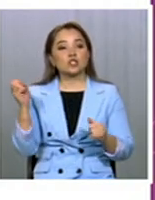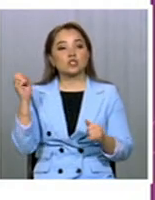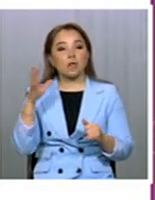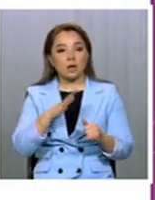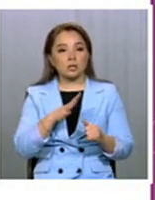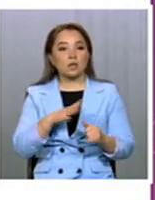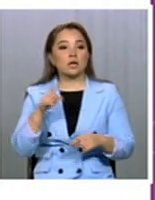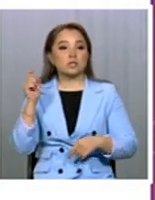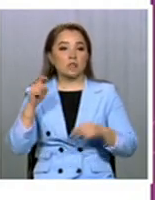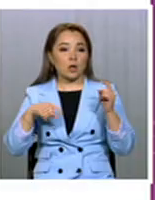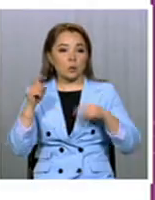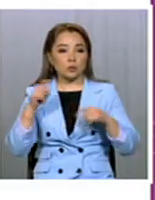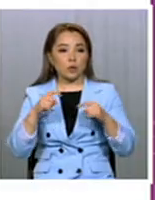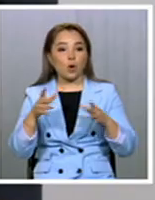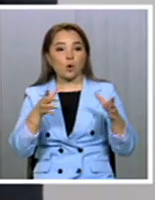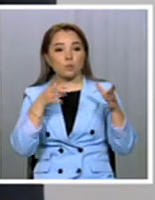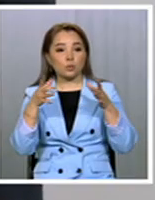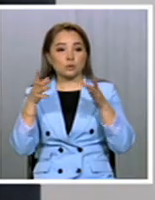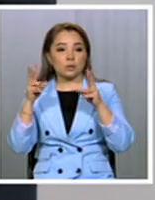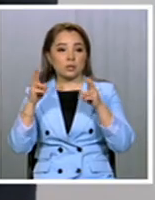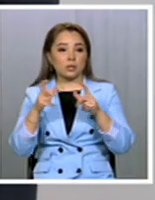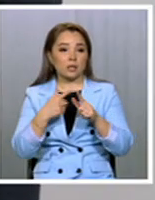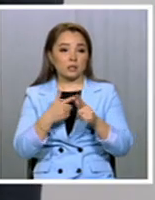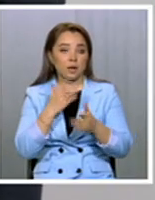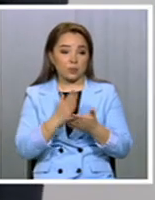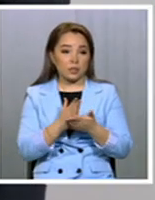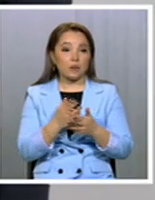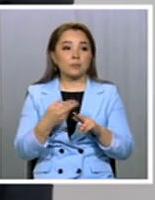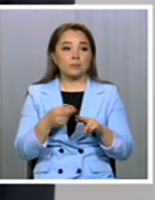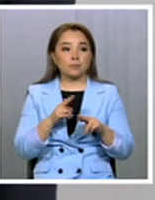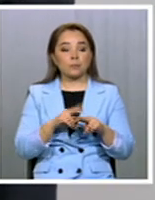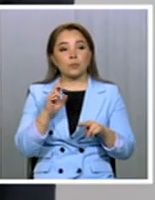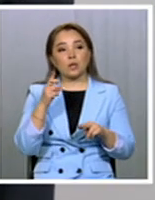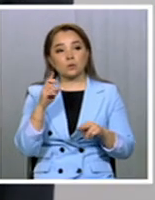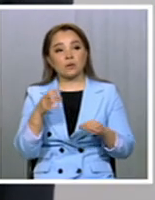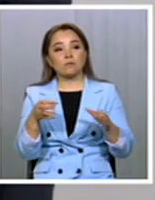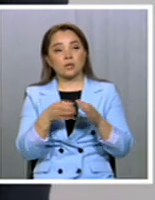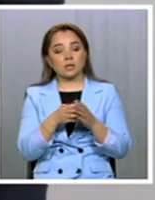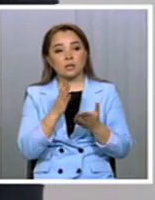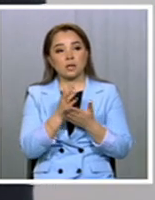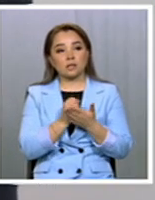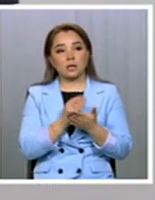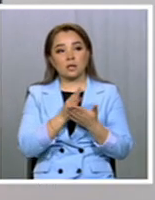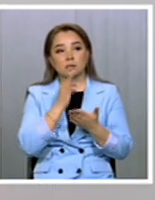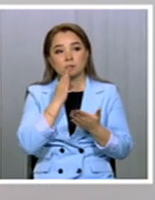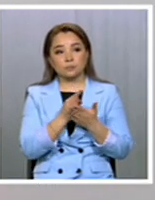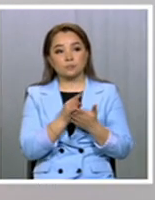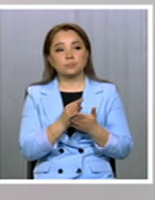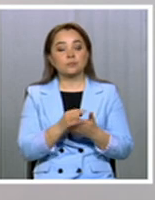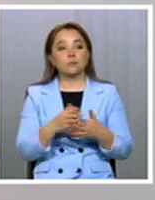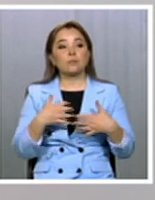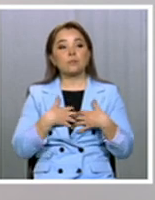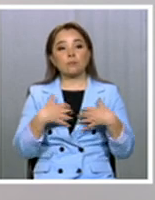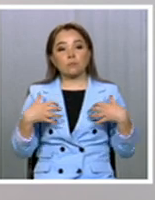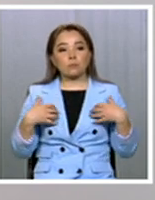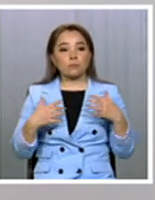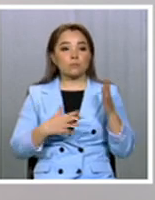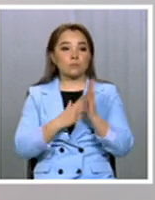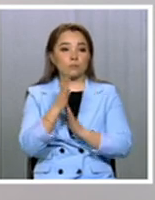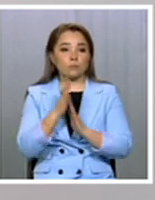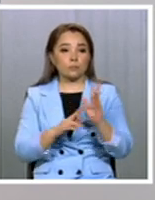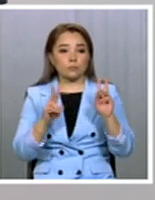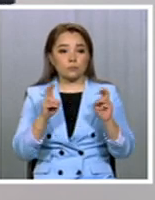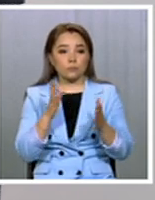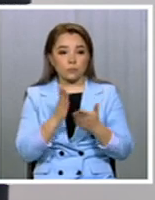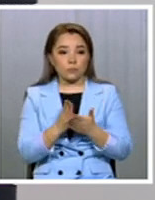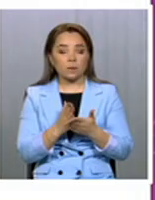жауын шашын, бұлттылық жатады. Енді, балалар, биосфералық ресурстар: жануарлар мен өсімдіктер жатады,